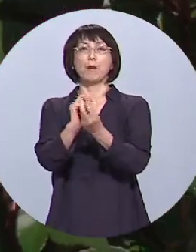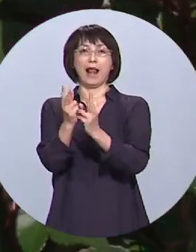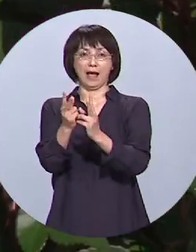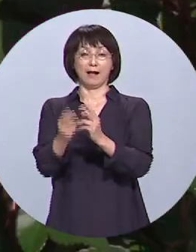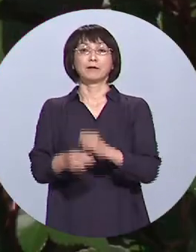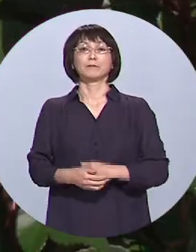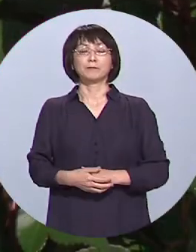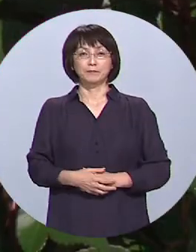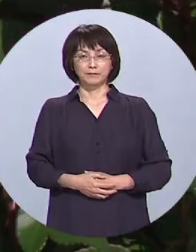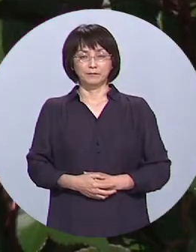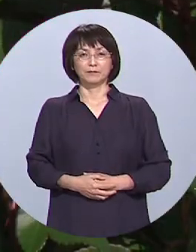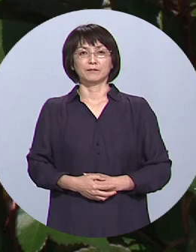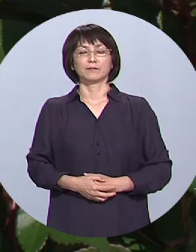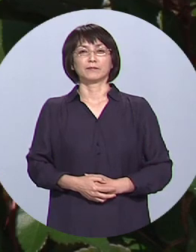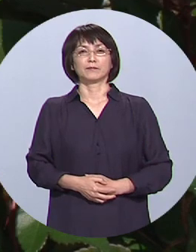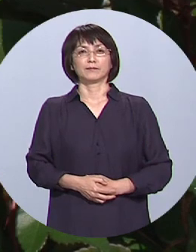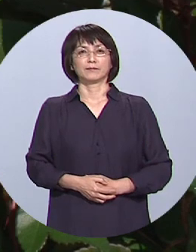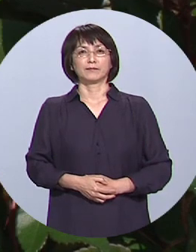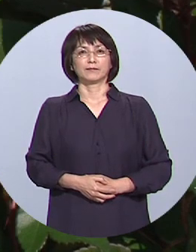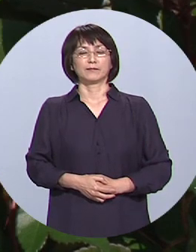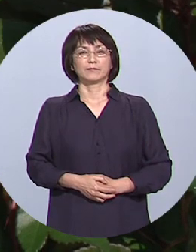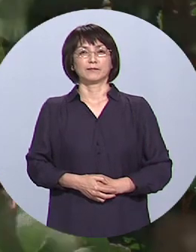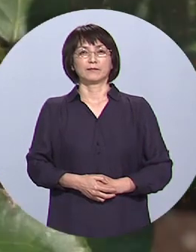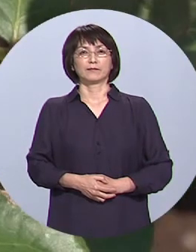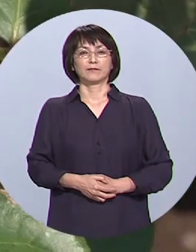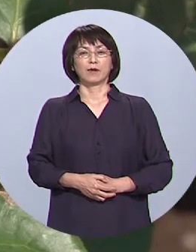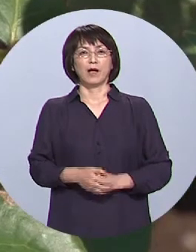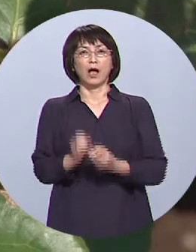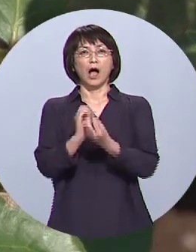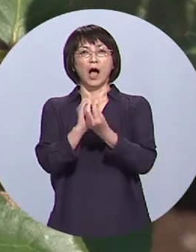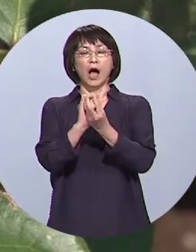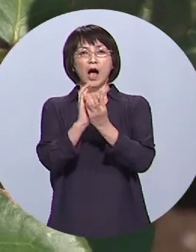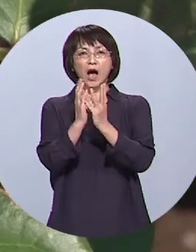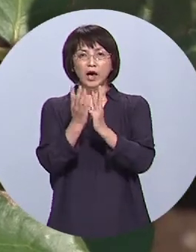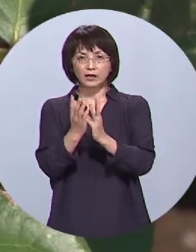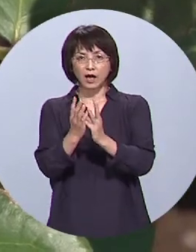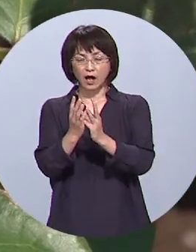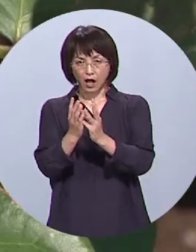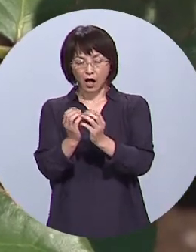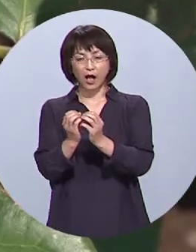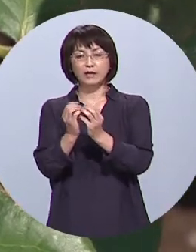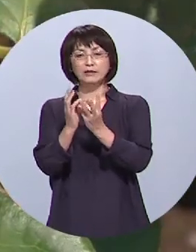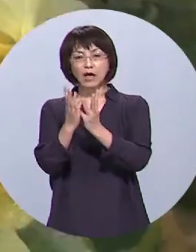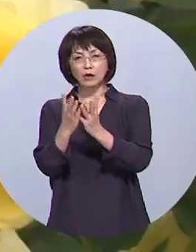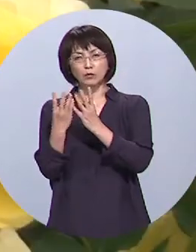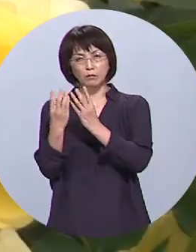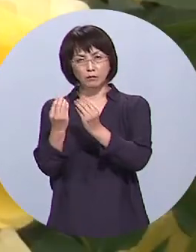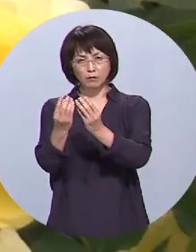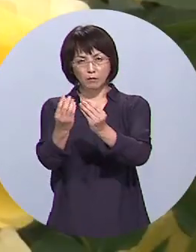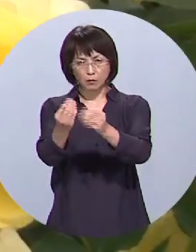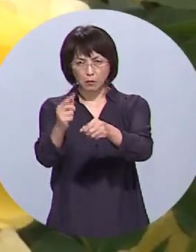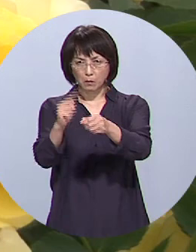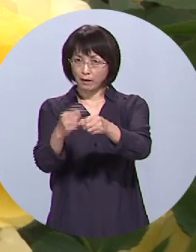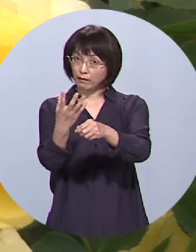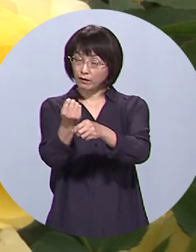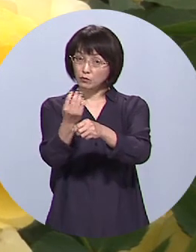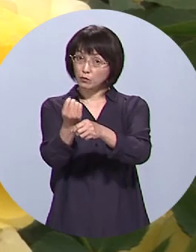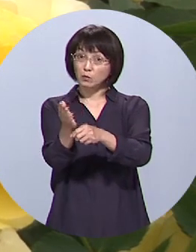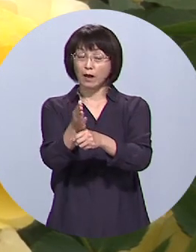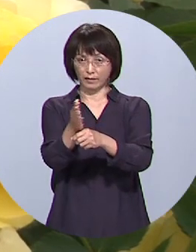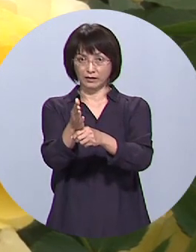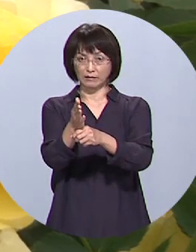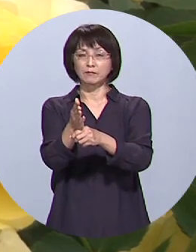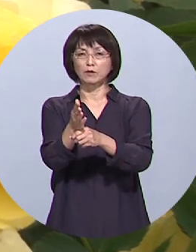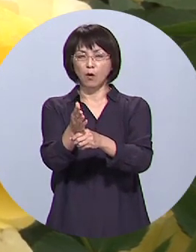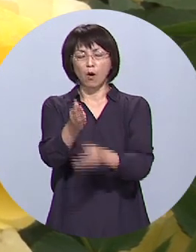んですね、はい、すごいロマンチックですね、はい、バラの花ってどれぐらいの年月花を咲かせるものなんですか。 あの、ちゃんとお